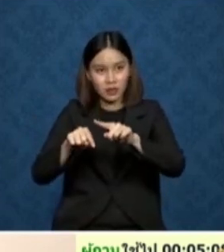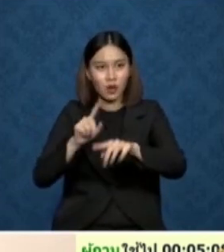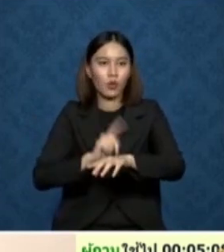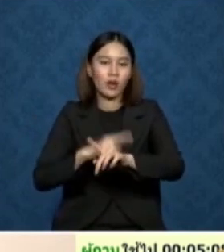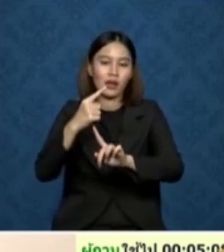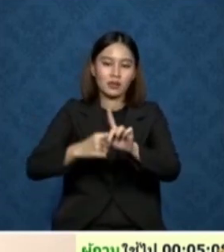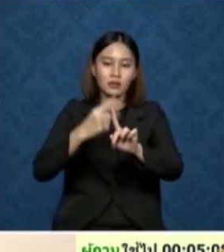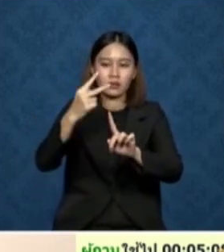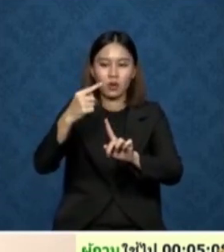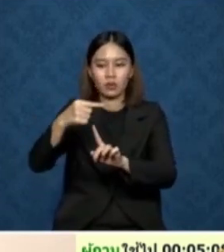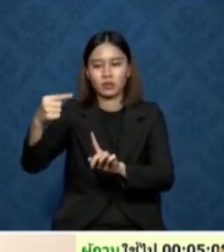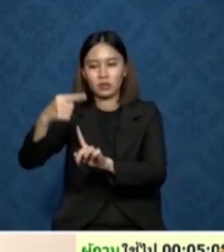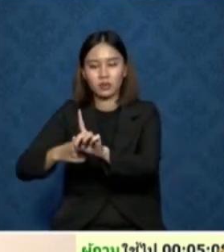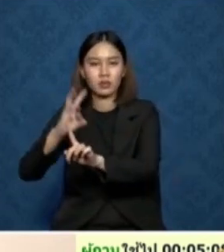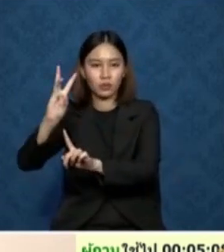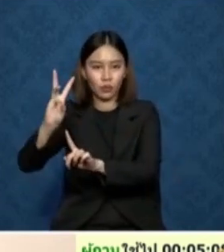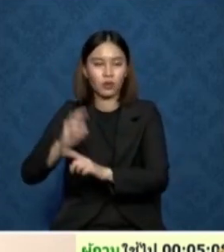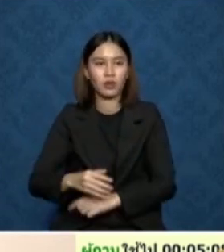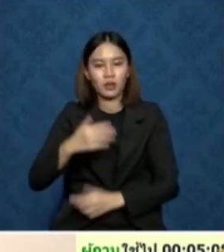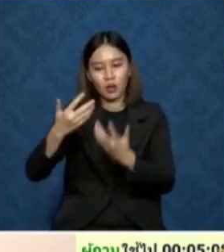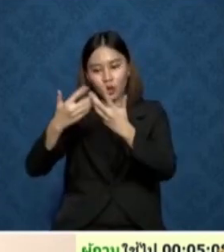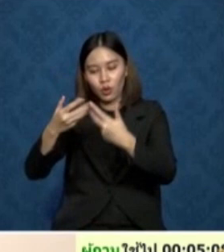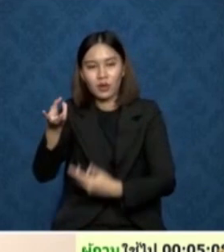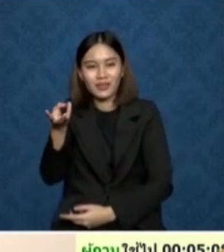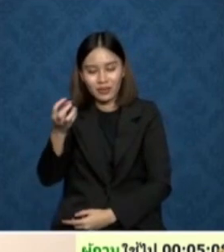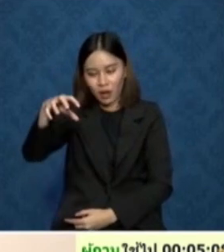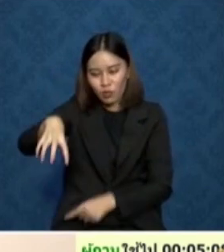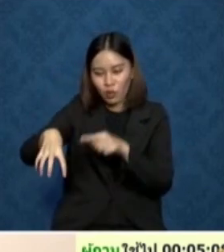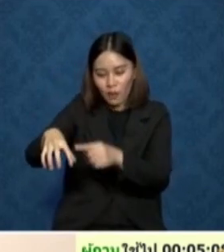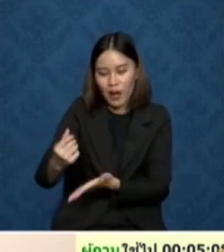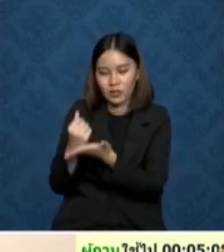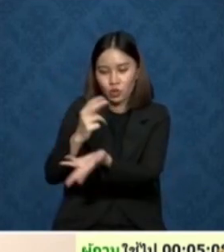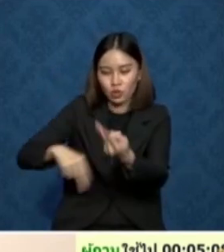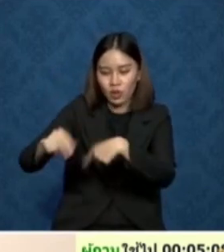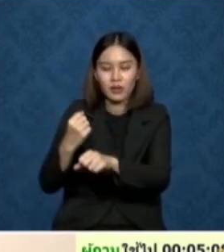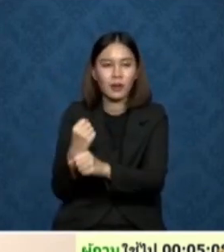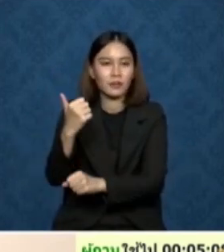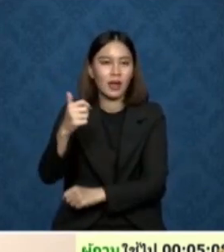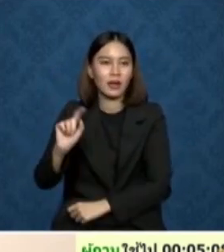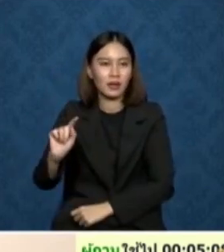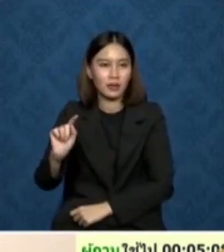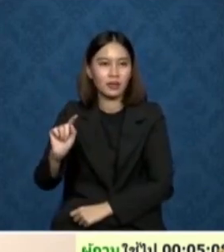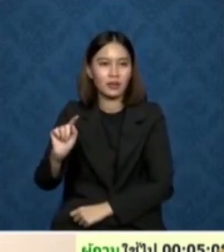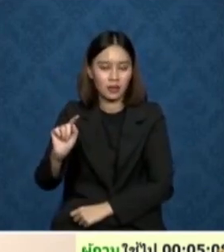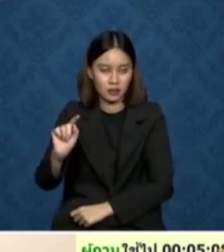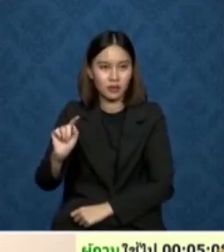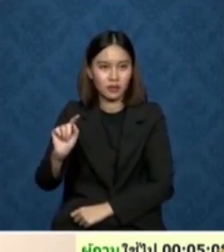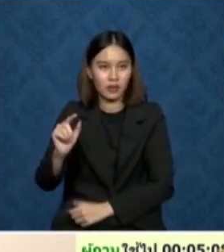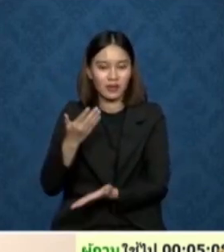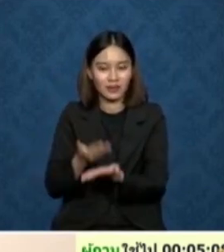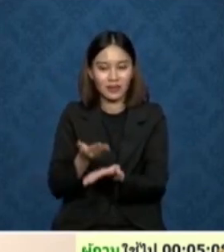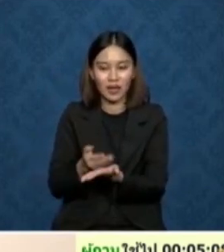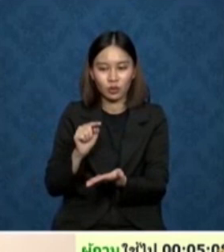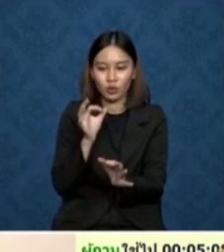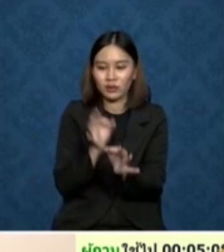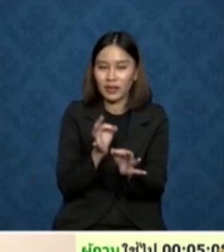ในเวลา 2-6 เดือนนะครับเพราว่าโงสีก็ สามารถเขามาช่วยเหลอได้เราก็ให้สามารถใช้เงิน